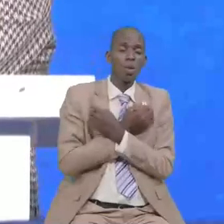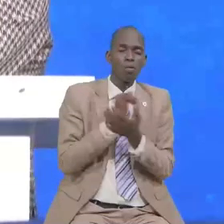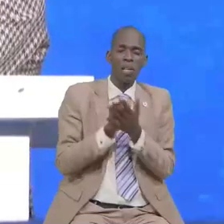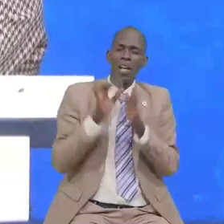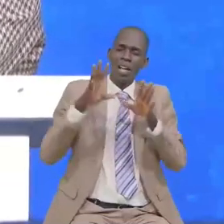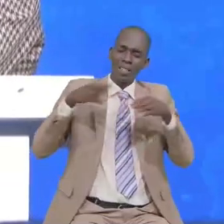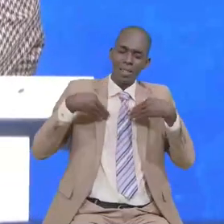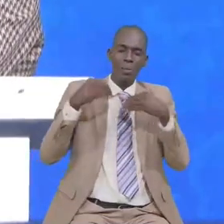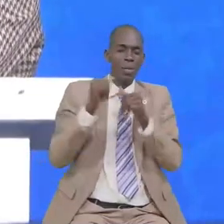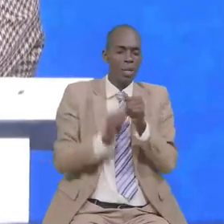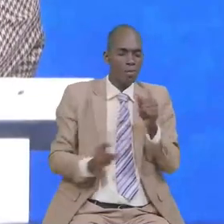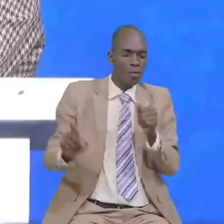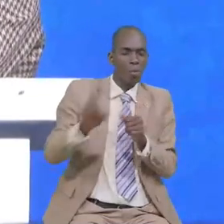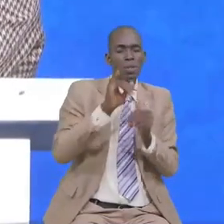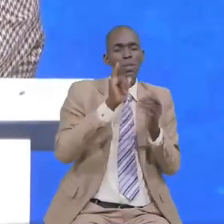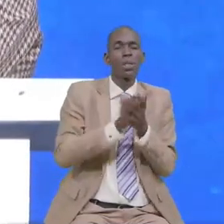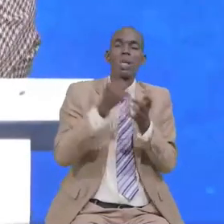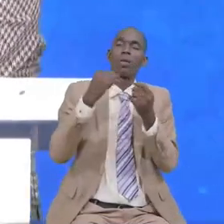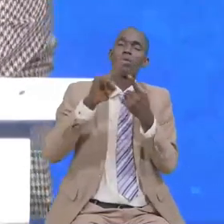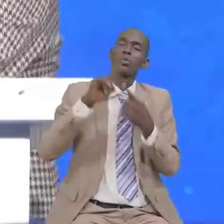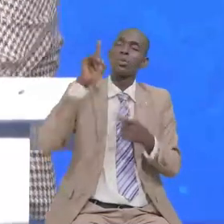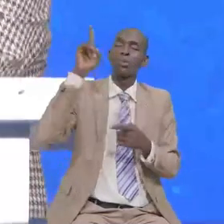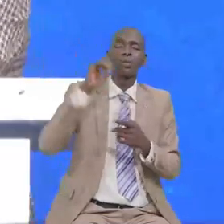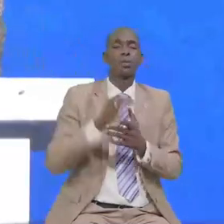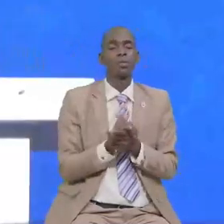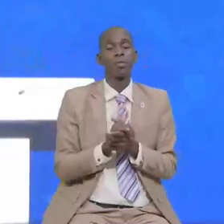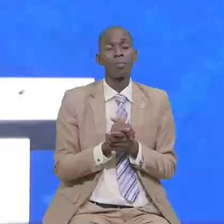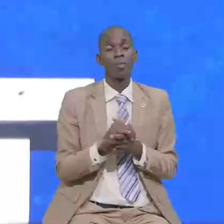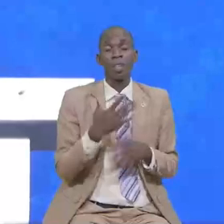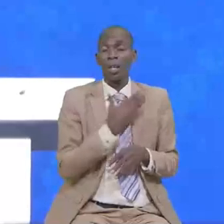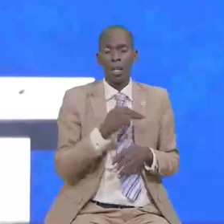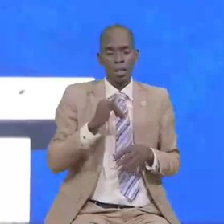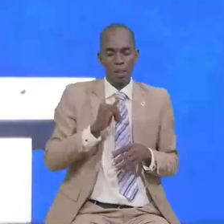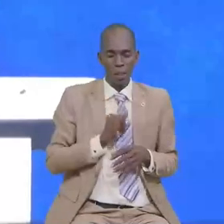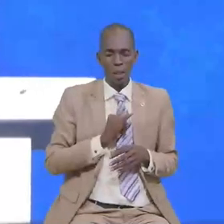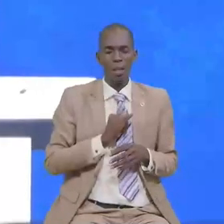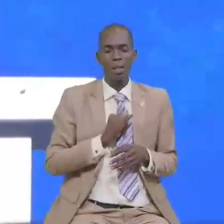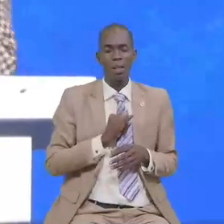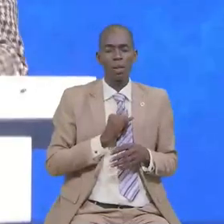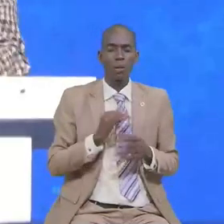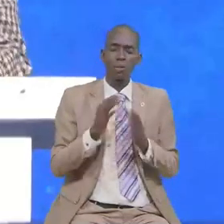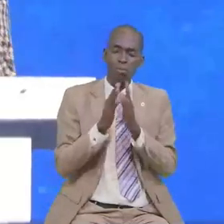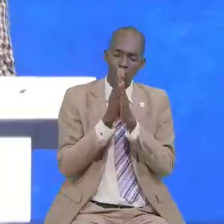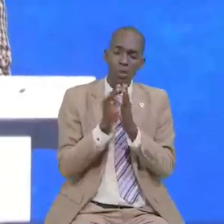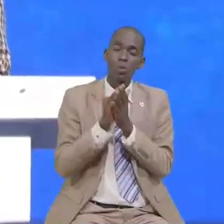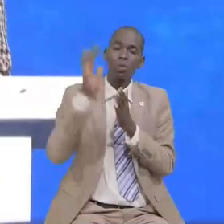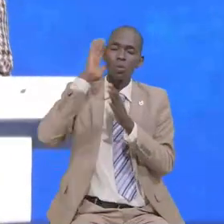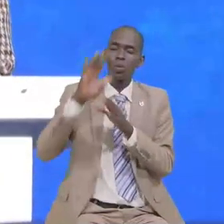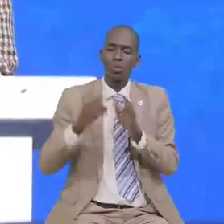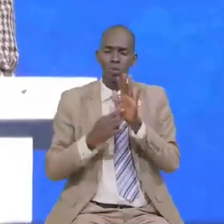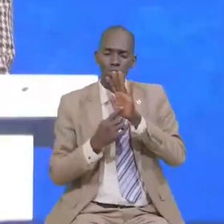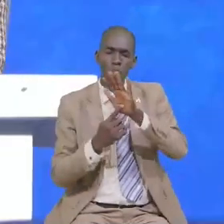L'amour qui accepte tout ce qui vient à toi. Et je prie que tu répandes l'amour